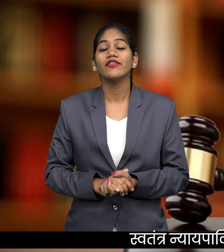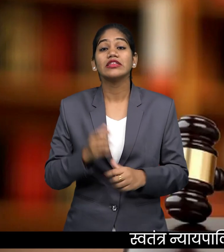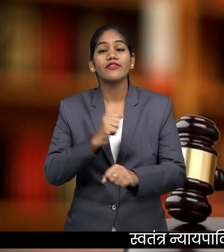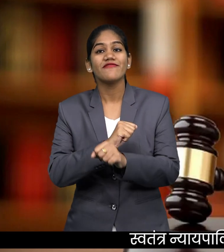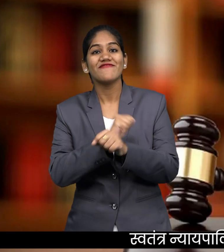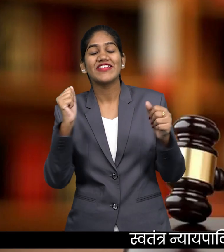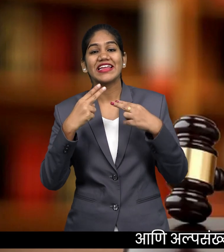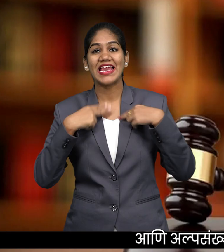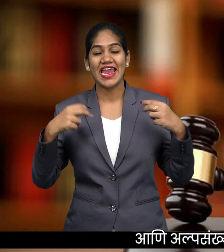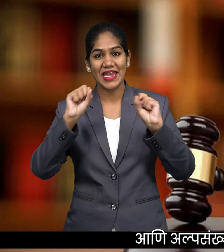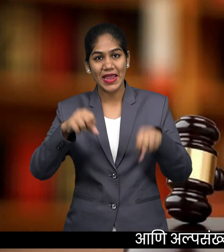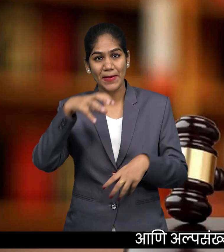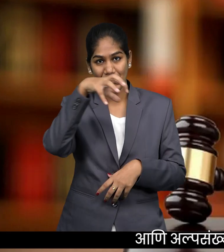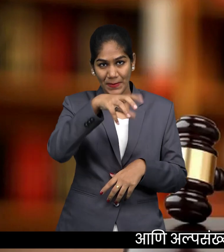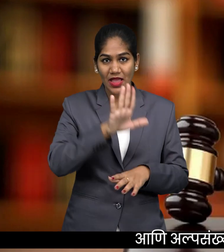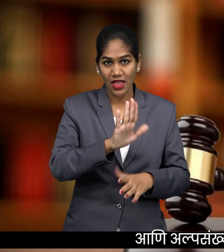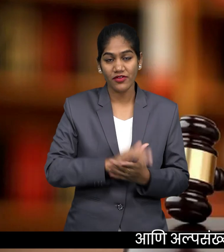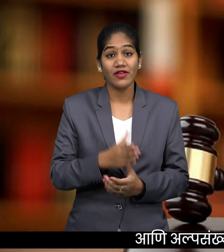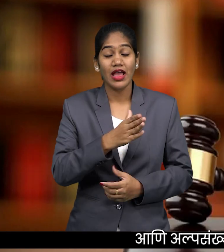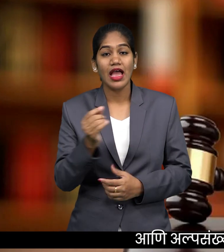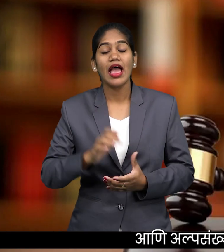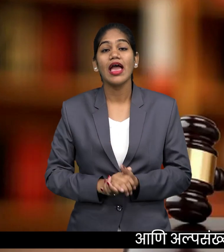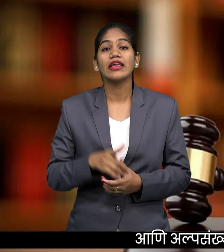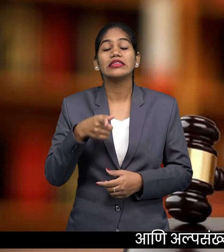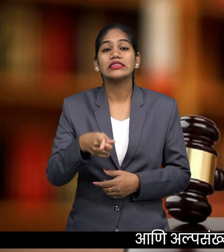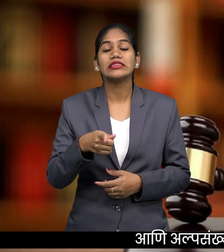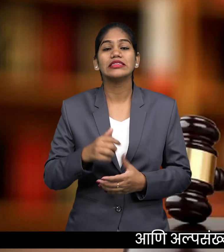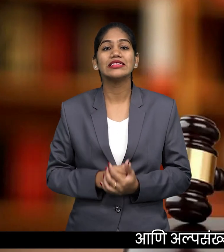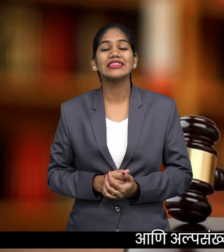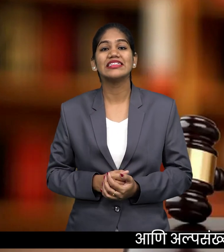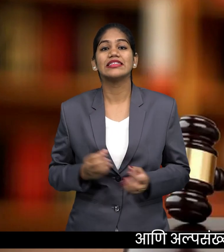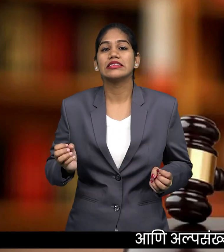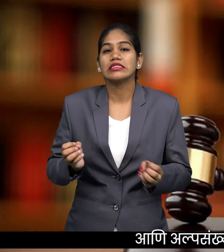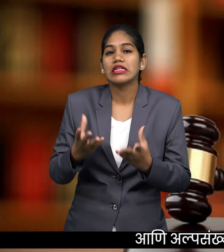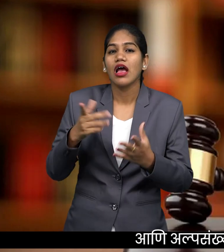असतात आणि आपल्या संख्याच्या हक्कांचे रक्षण करतात.